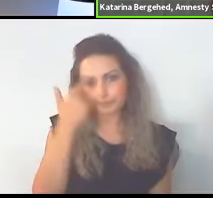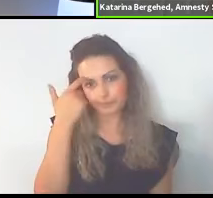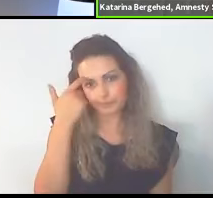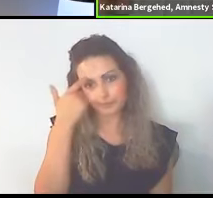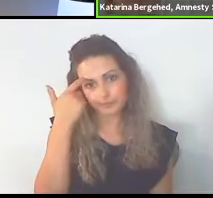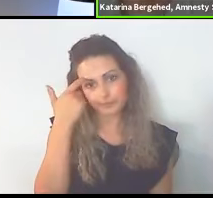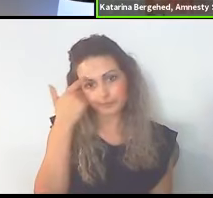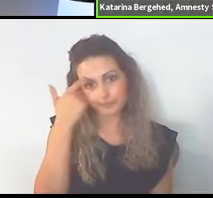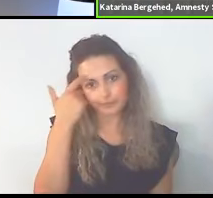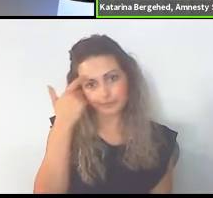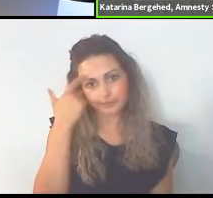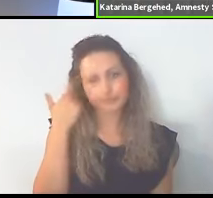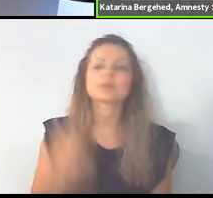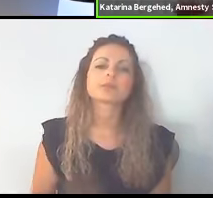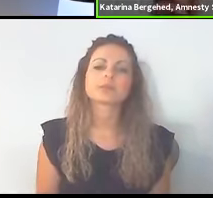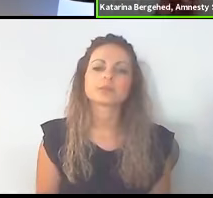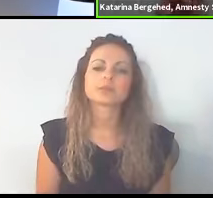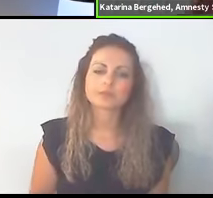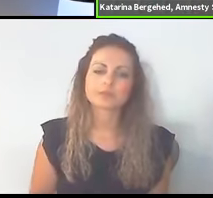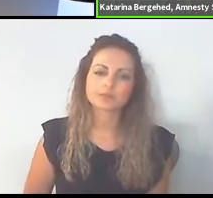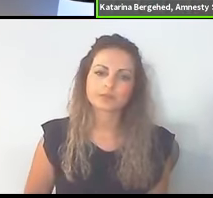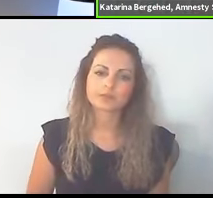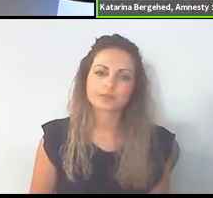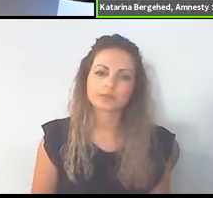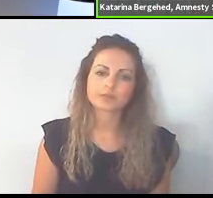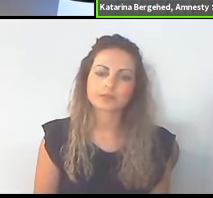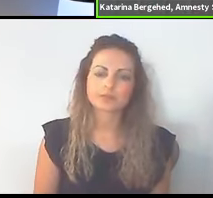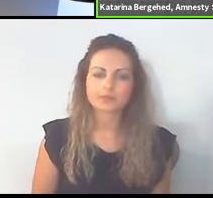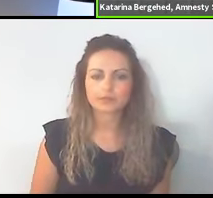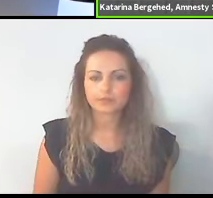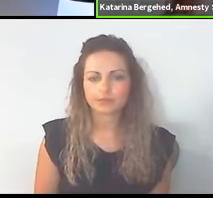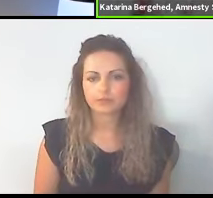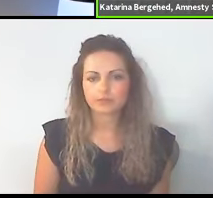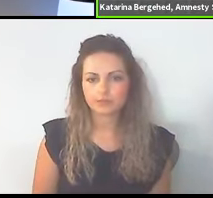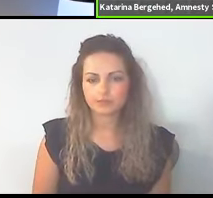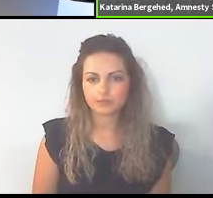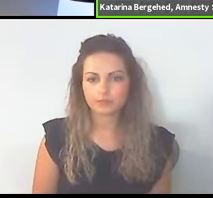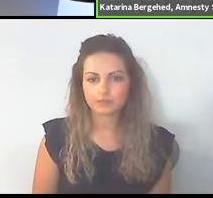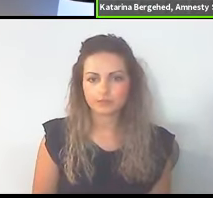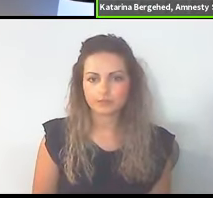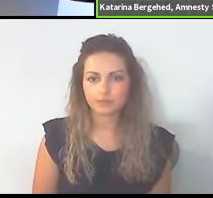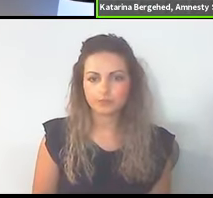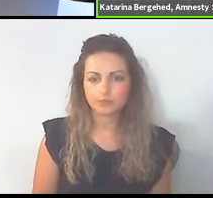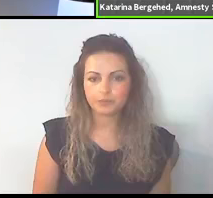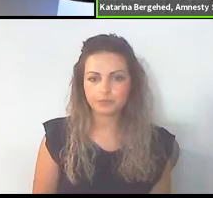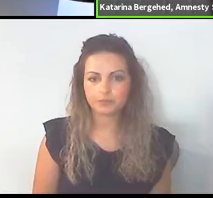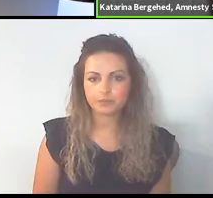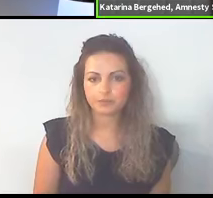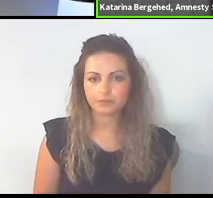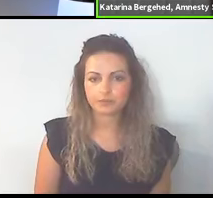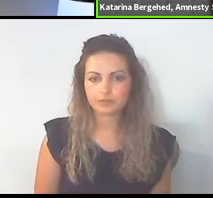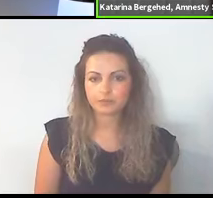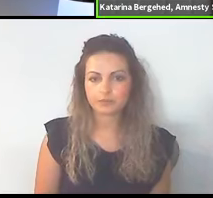we called it, that was held right outside the police headquarters at the very same time that Amnesty had